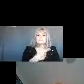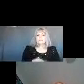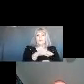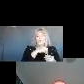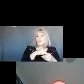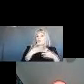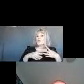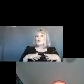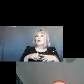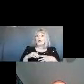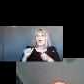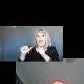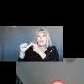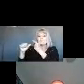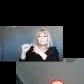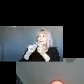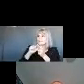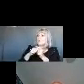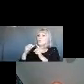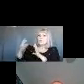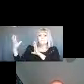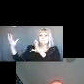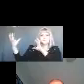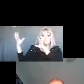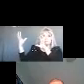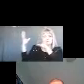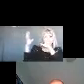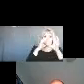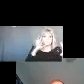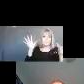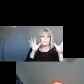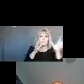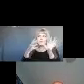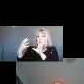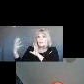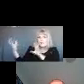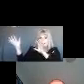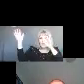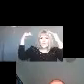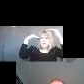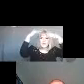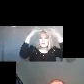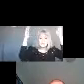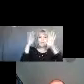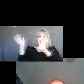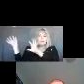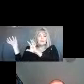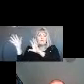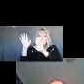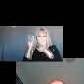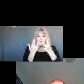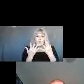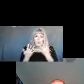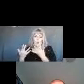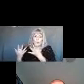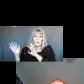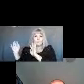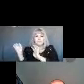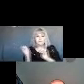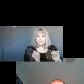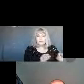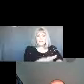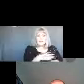gebeur toe? Pinksterdag. Toe kom maar 'n sterk wind. Uit die hemel uit. Ja, en vier het geval,